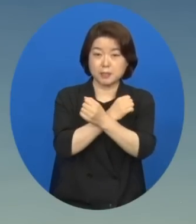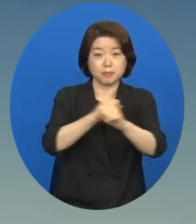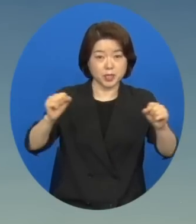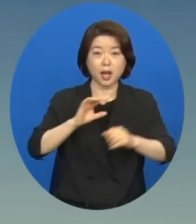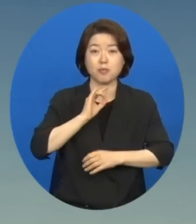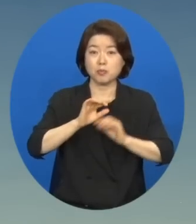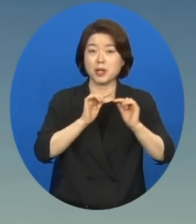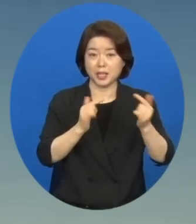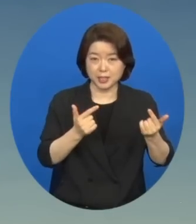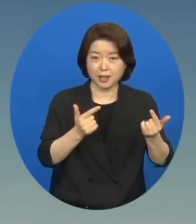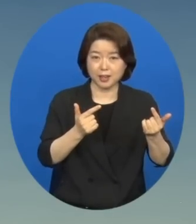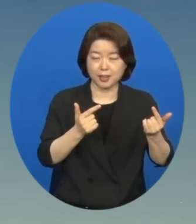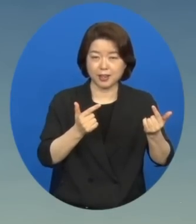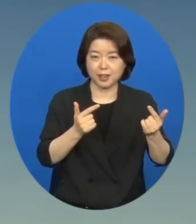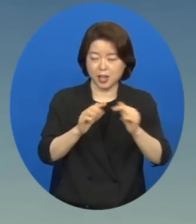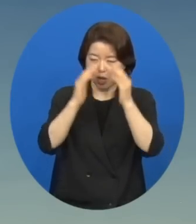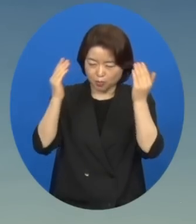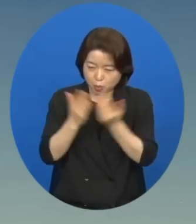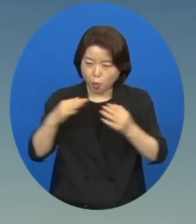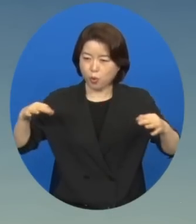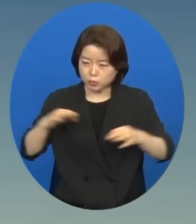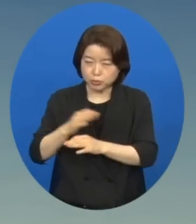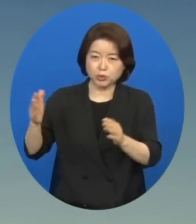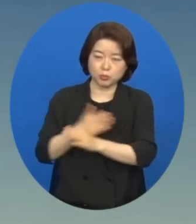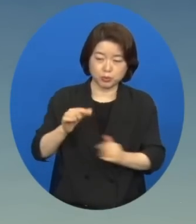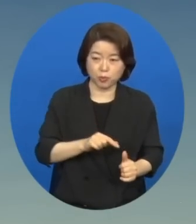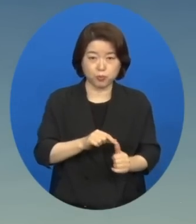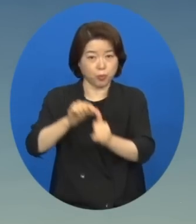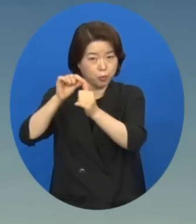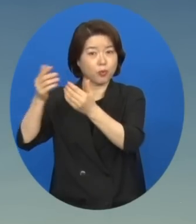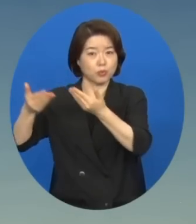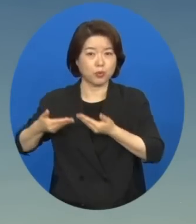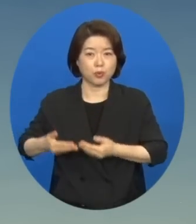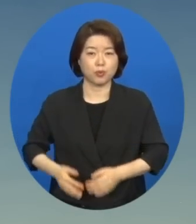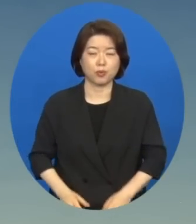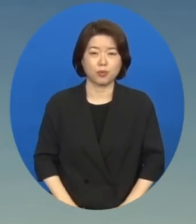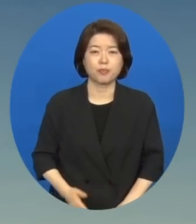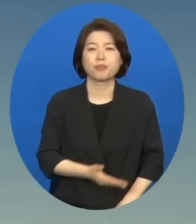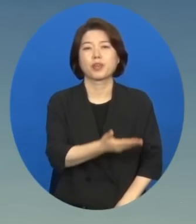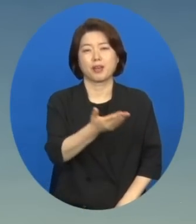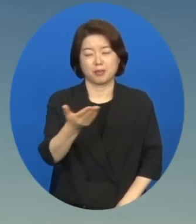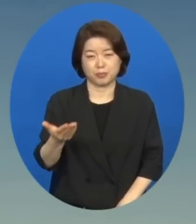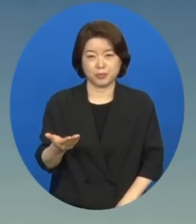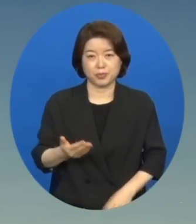것뿐만 아니라 모든 불의에서 우리를 건지시는 거예요. 여러분,